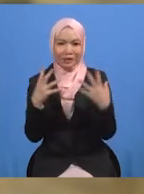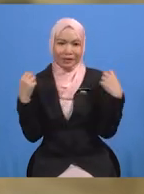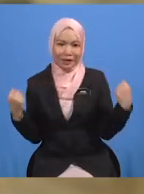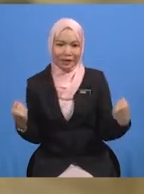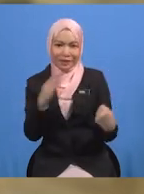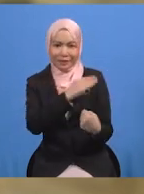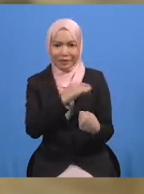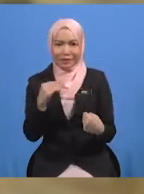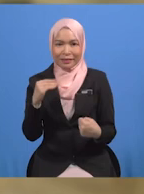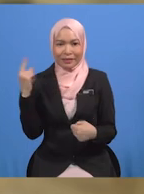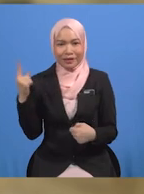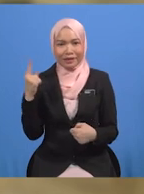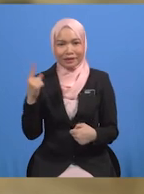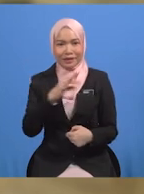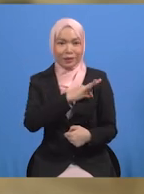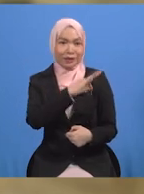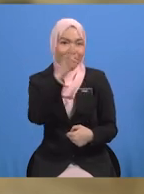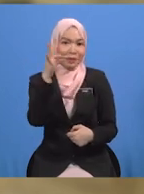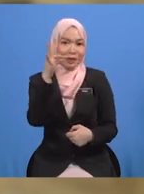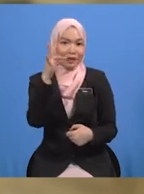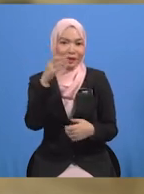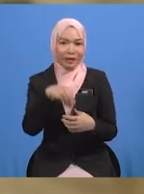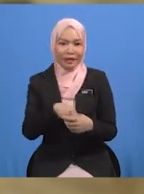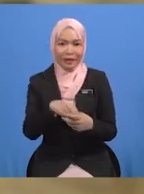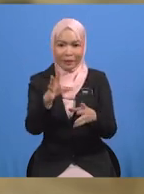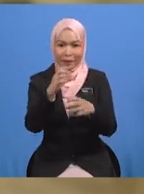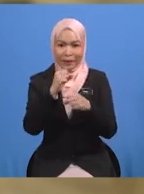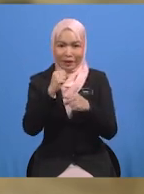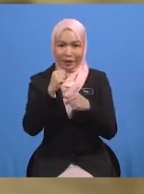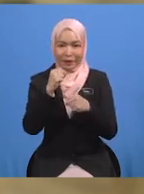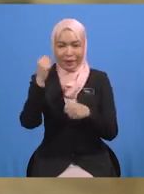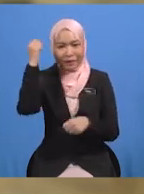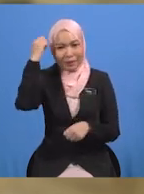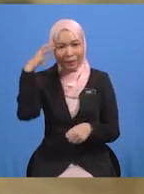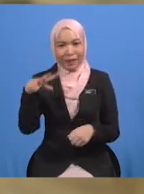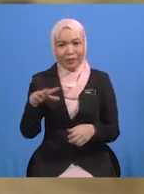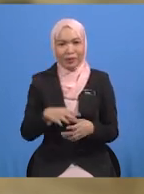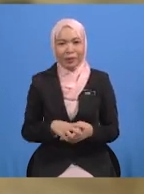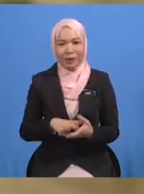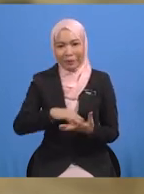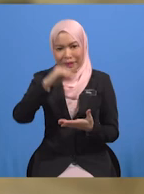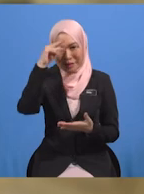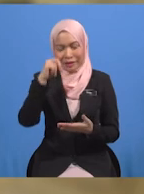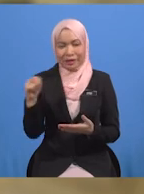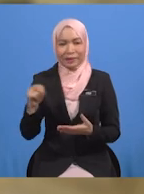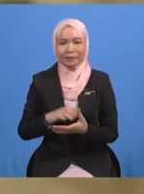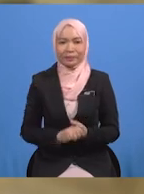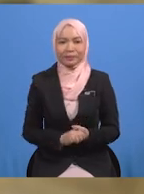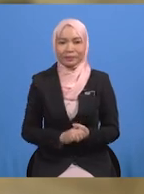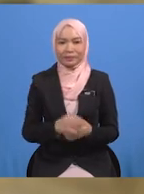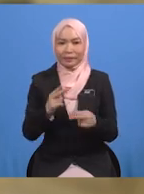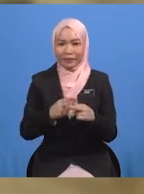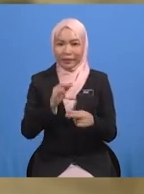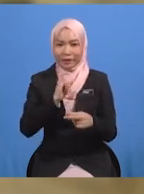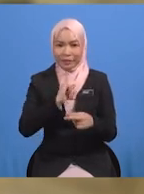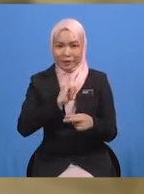dan sentiasa bersemangat dalam mendapatkan maklumat berkaitan pelajaran. Nama saya